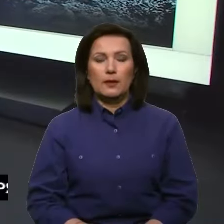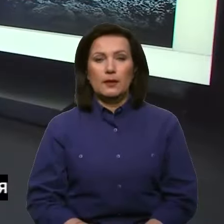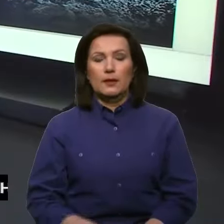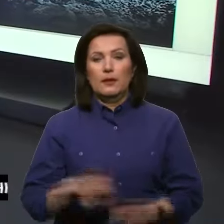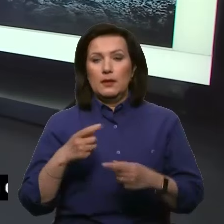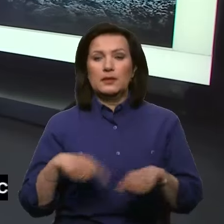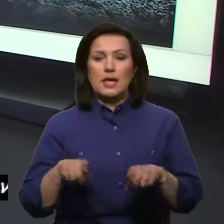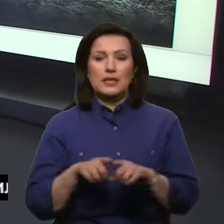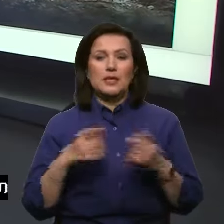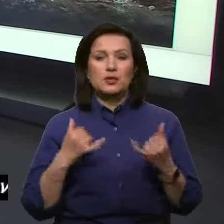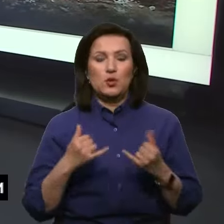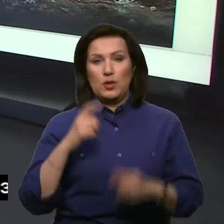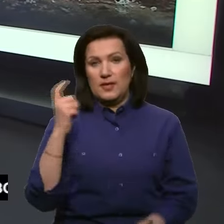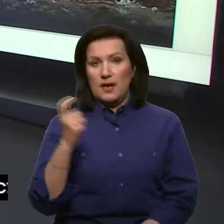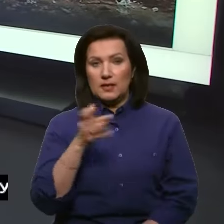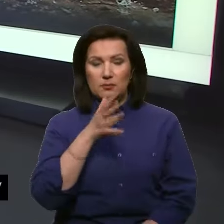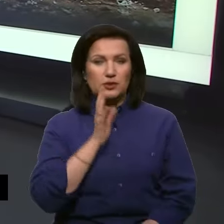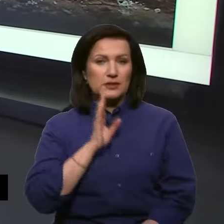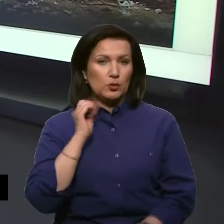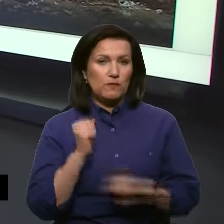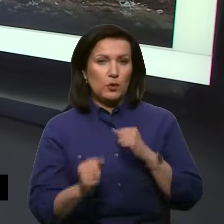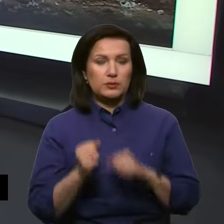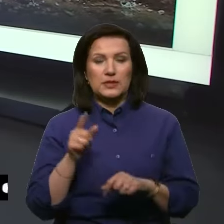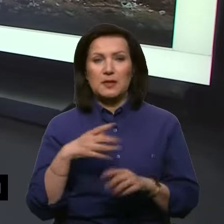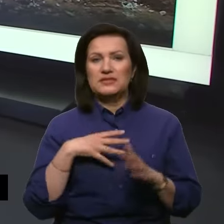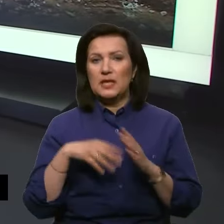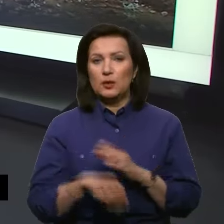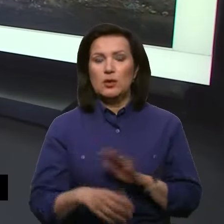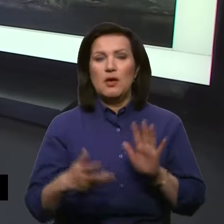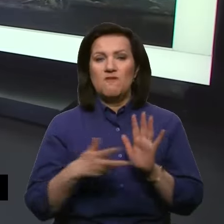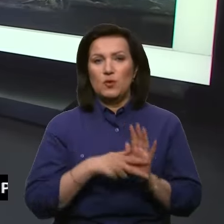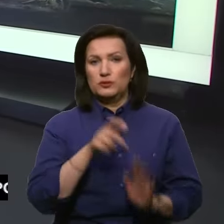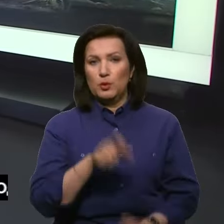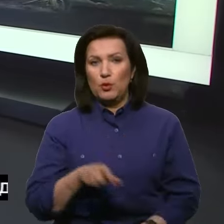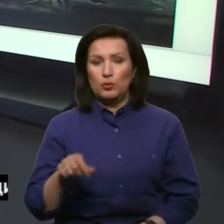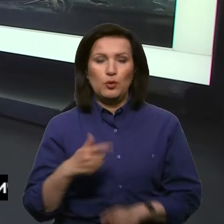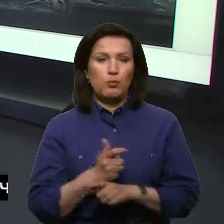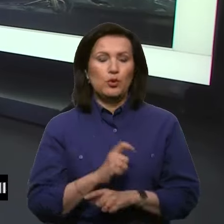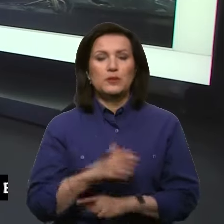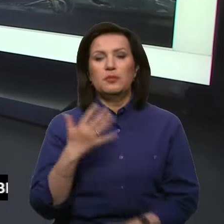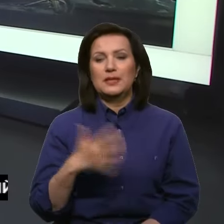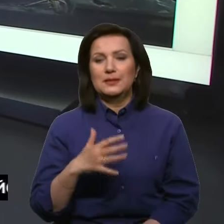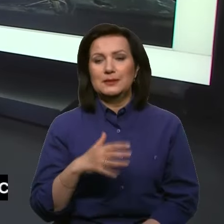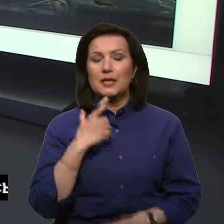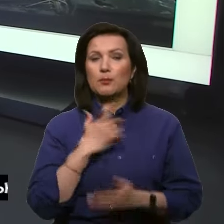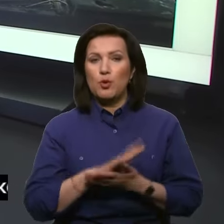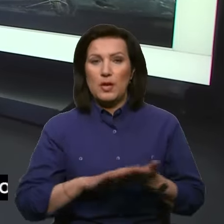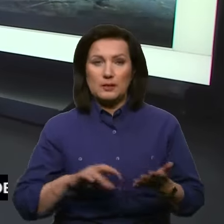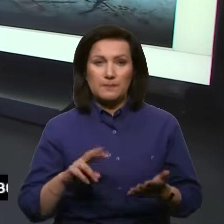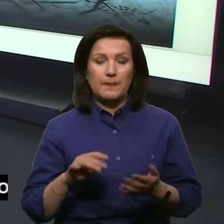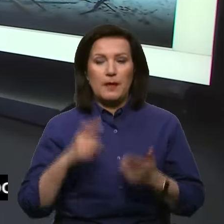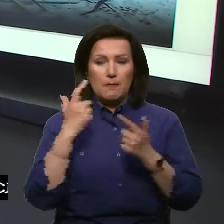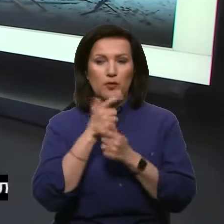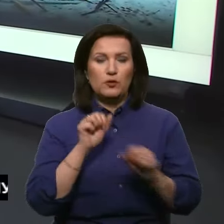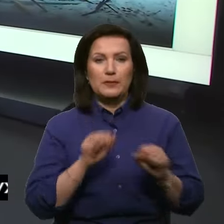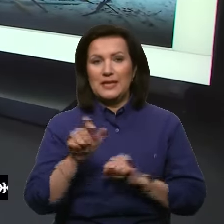Ось такий сьогодні Харків. Під час ранкових обстрілів там загинули 8 людей, понад 50 дістали поранень,